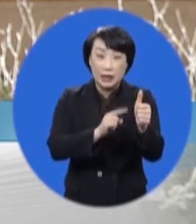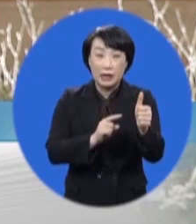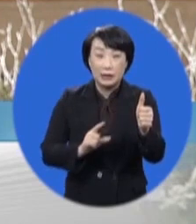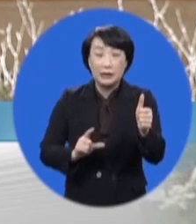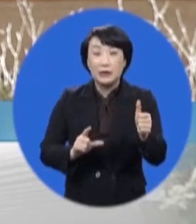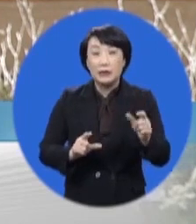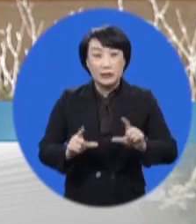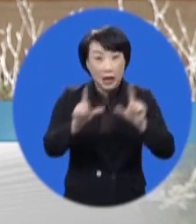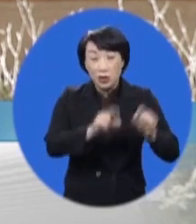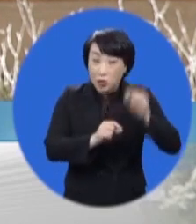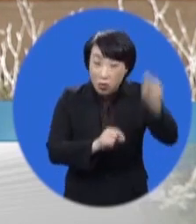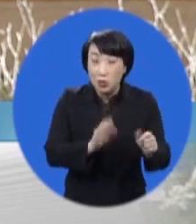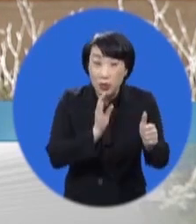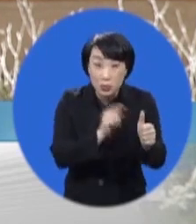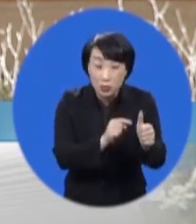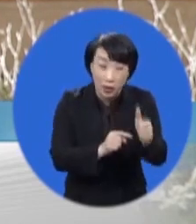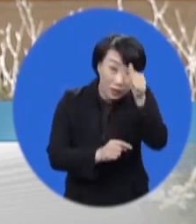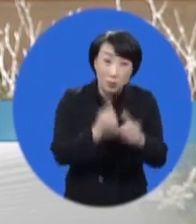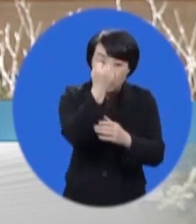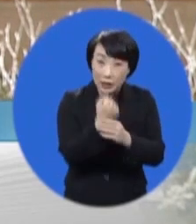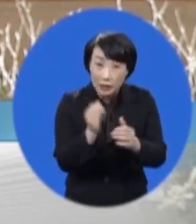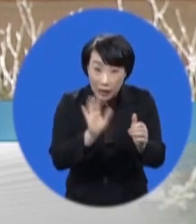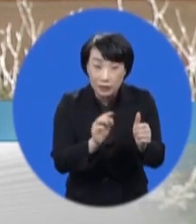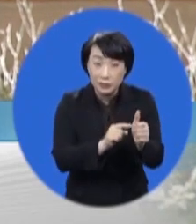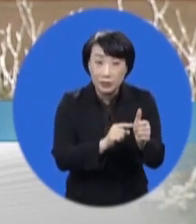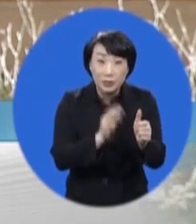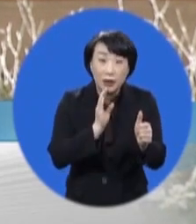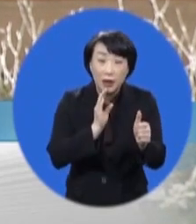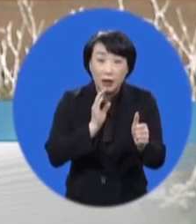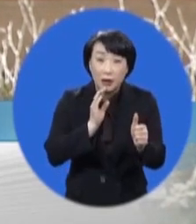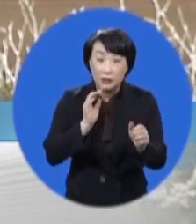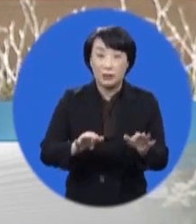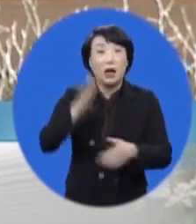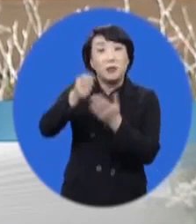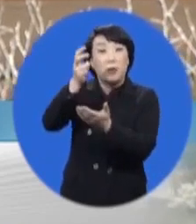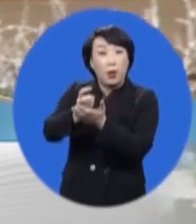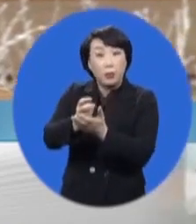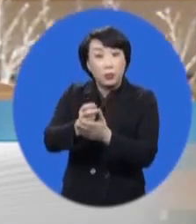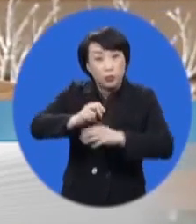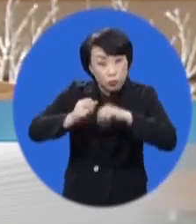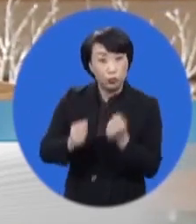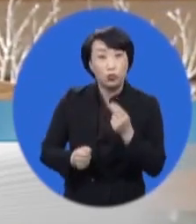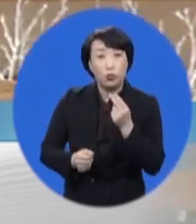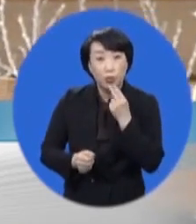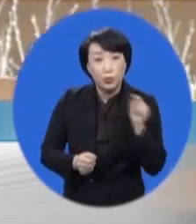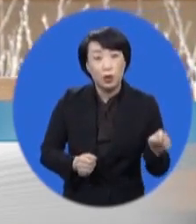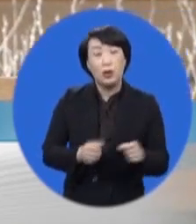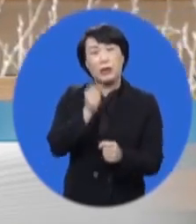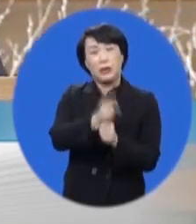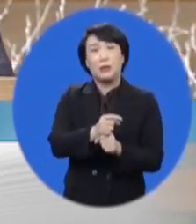영원히 새것이요 낡아지지 않는 하나님의 법 구절에 서지 않고, 예,